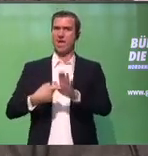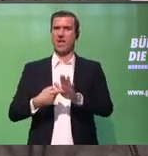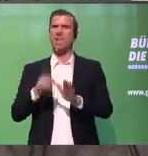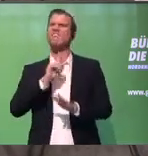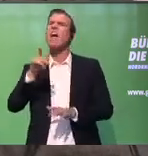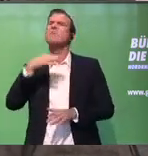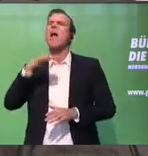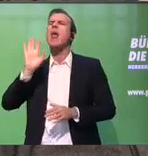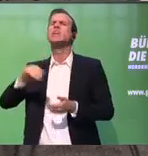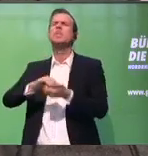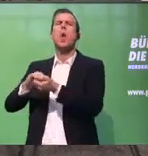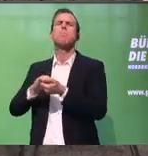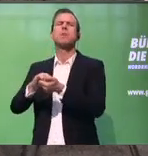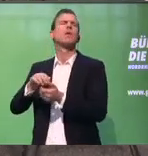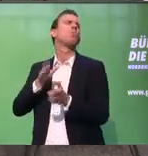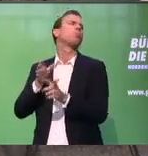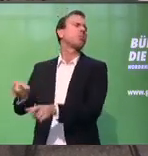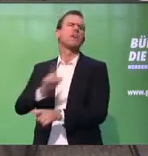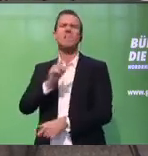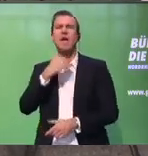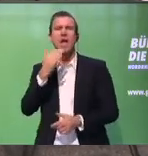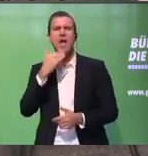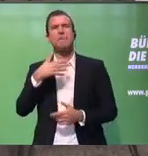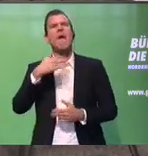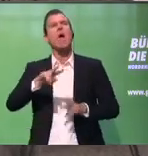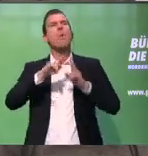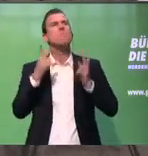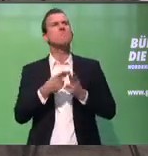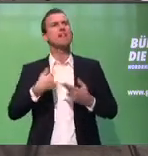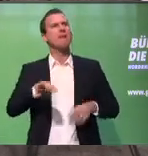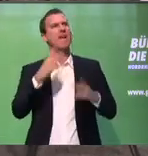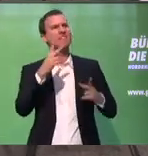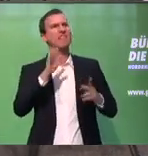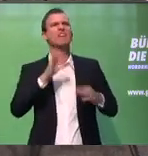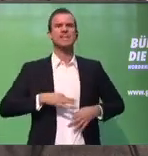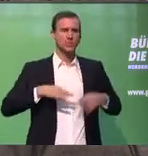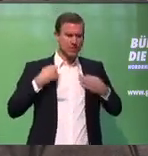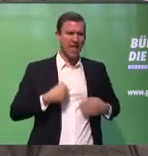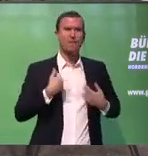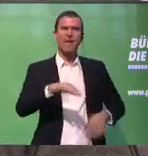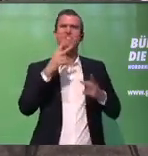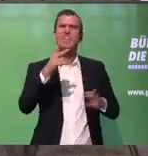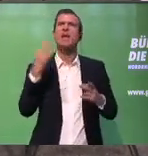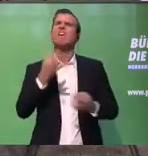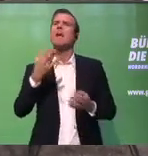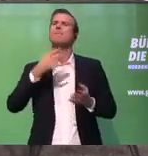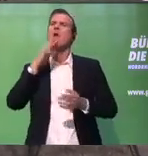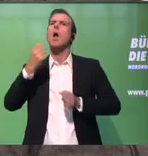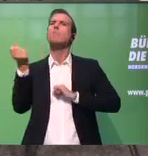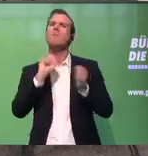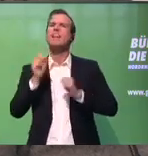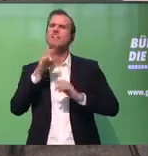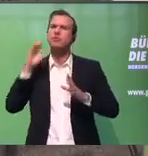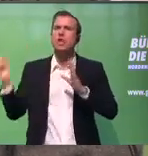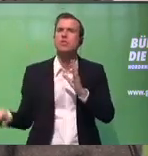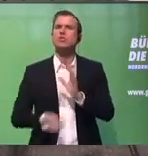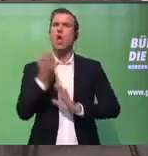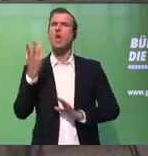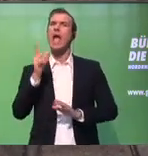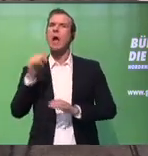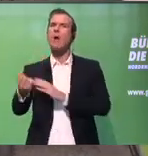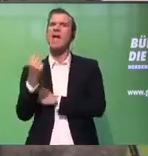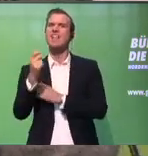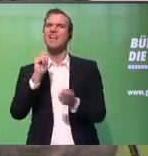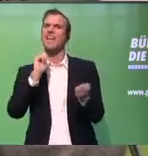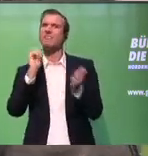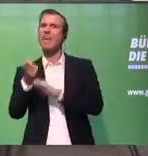wem etwas am Erhalt unserer gesunden Umwelt, an unserer Lebensgrundlagen liegt, wer Mobilität neu will, die auch Teil als